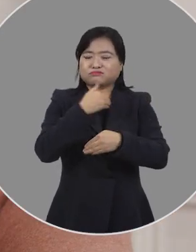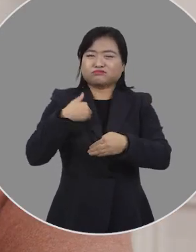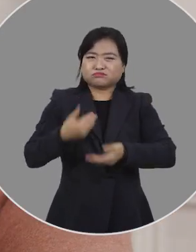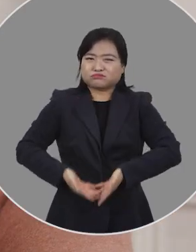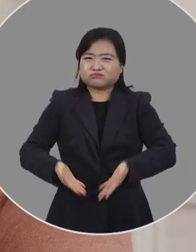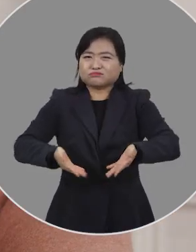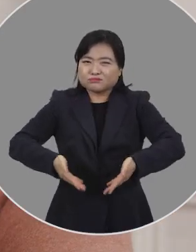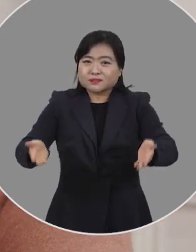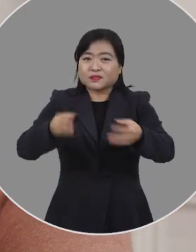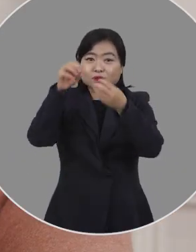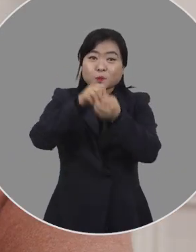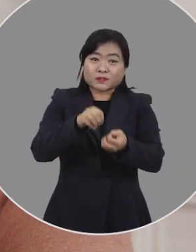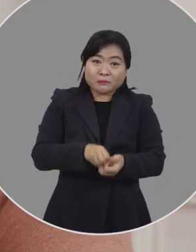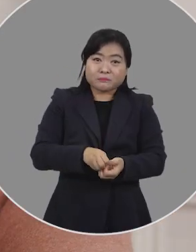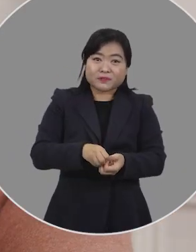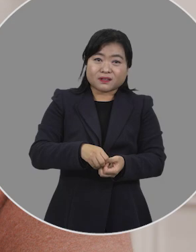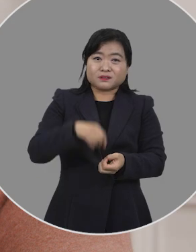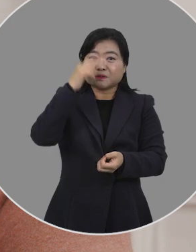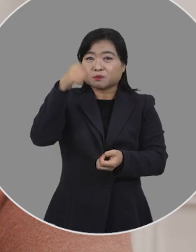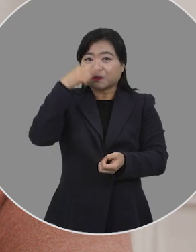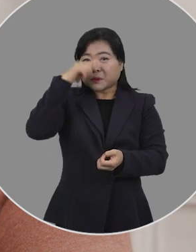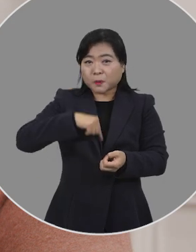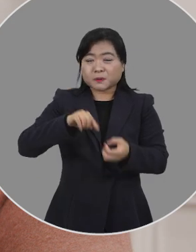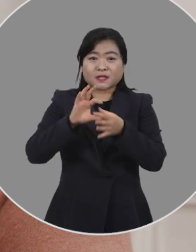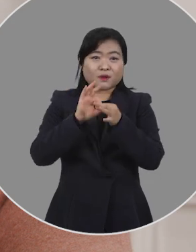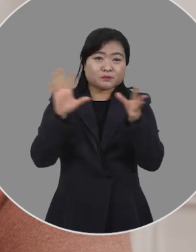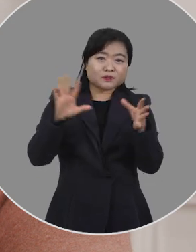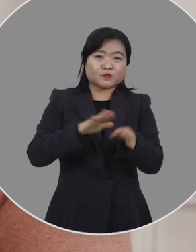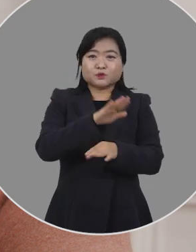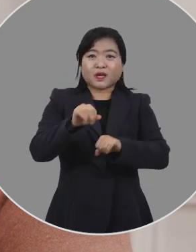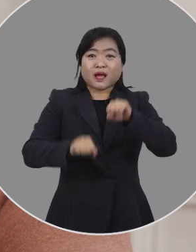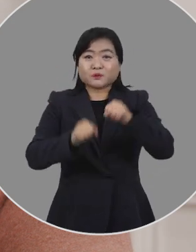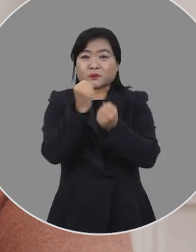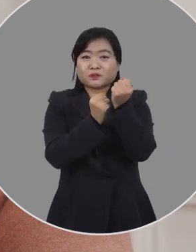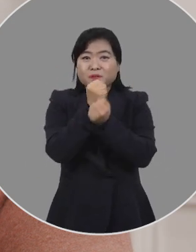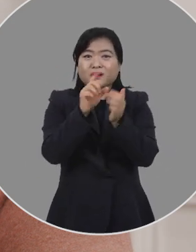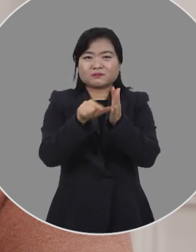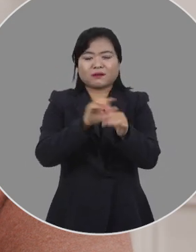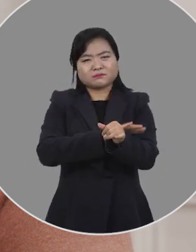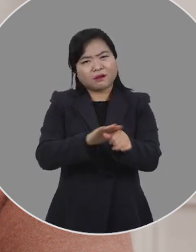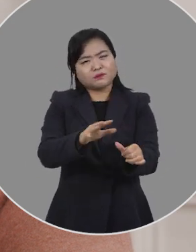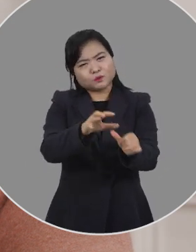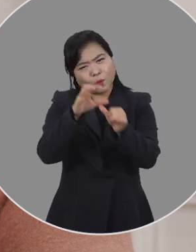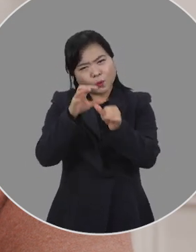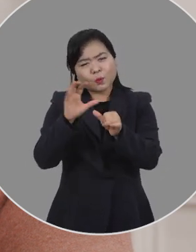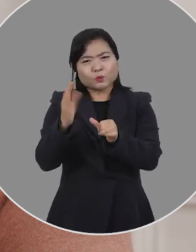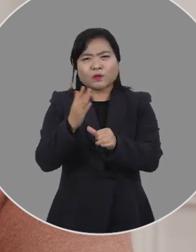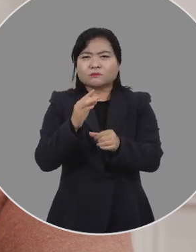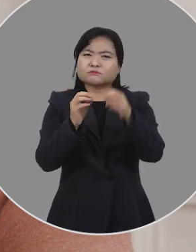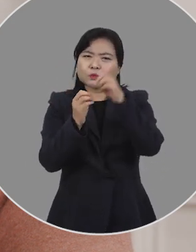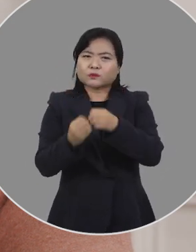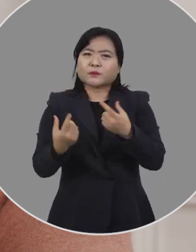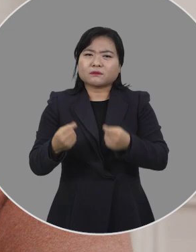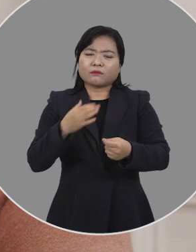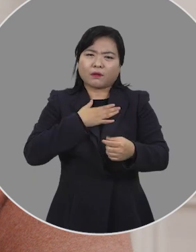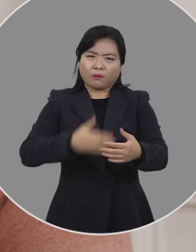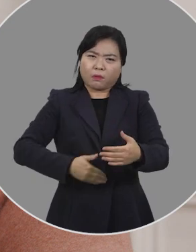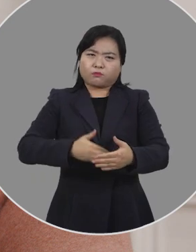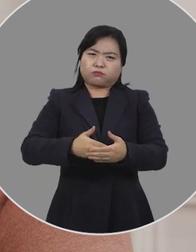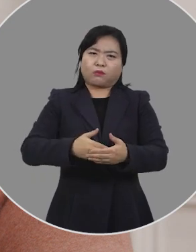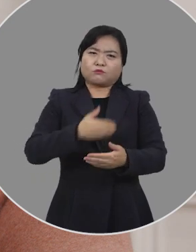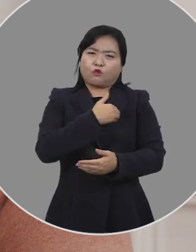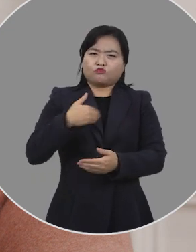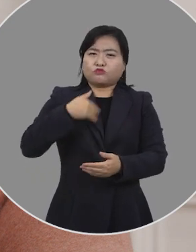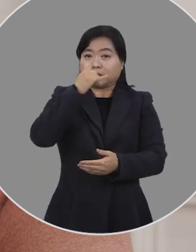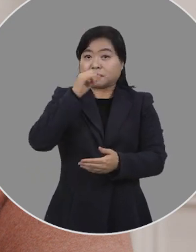속담이거든요. 이거는 이제 동서고금을 막론하고 사실 우리들 행동을 설명하는데 잘 적용이 되는 얘기인 것 같아요. 본인 배가 불러야 주변을